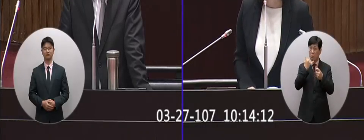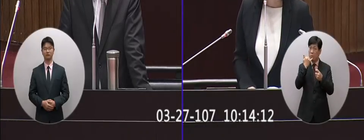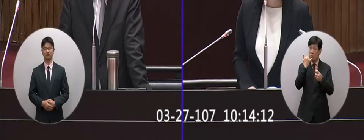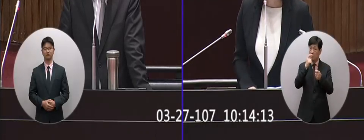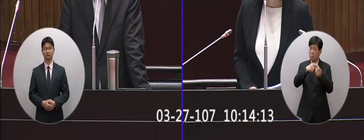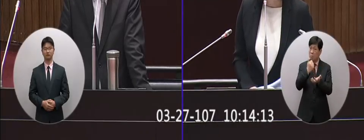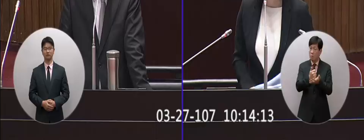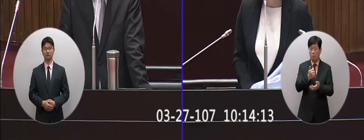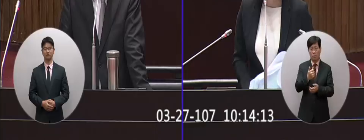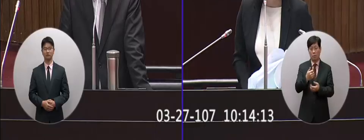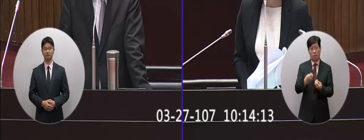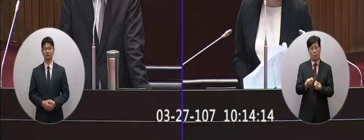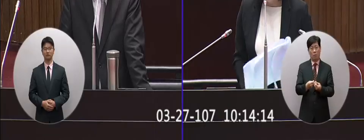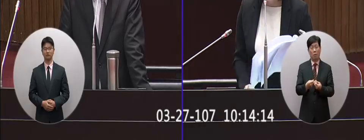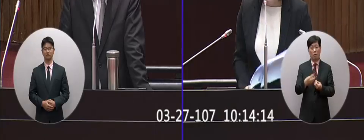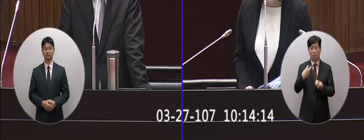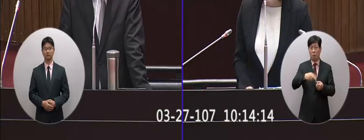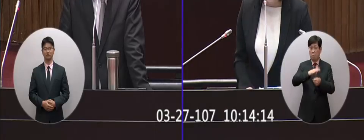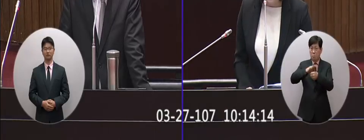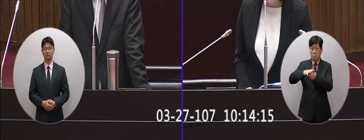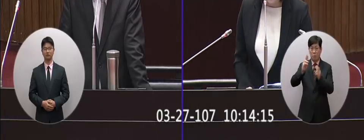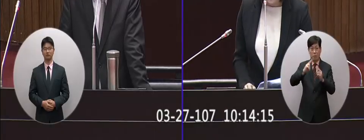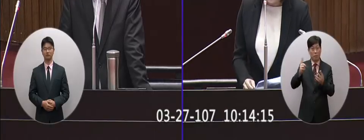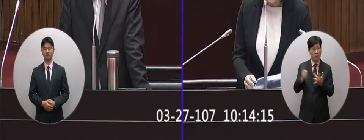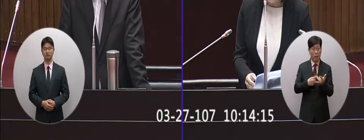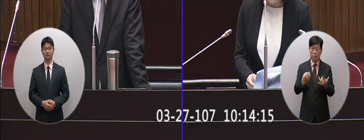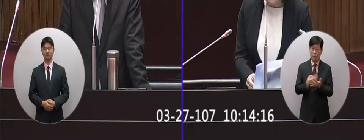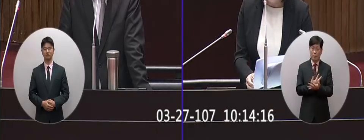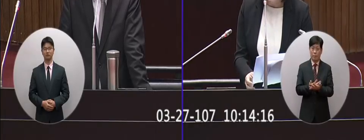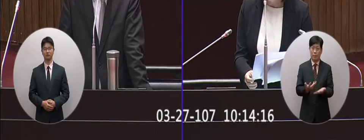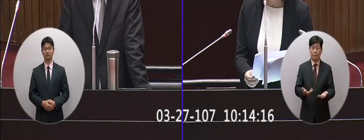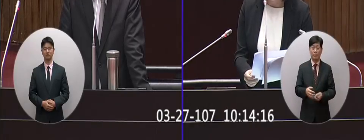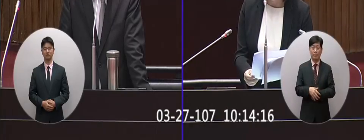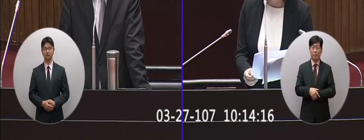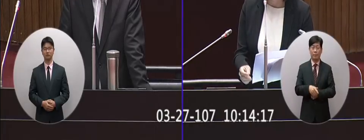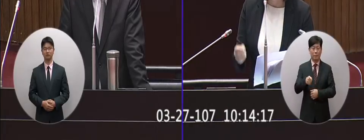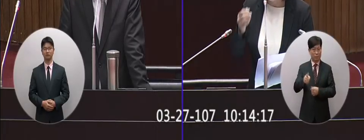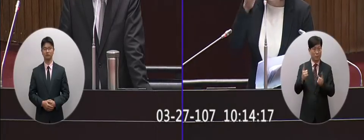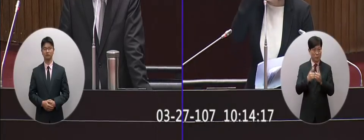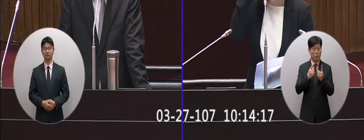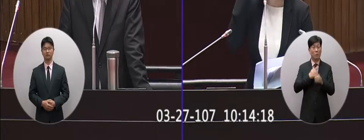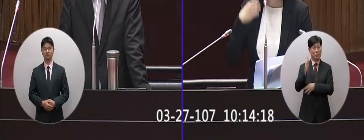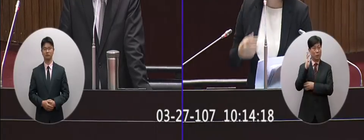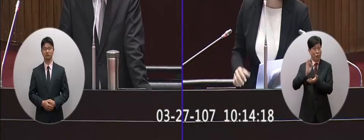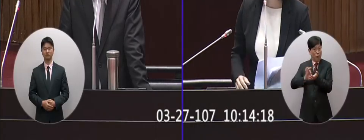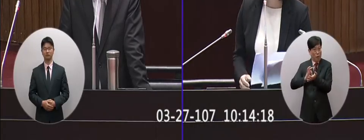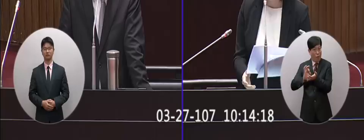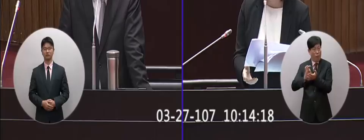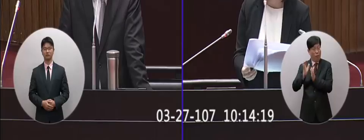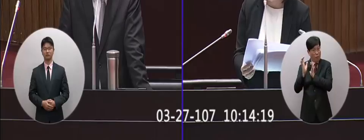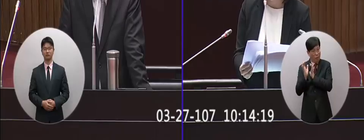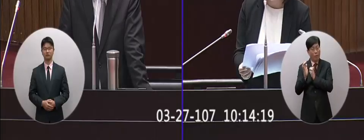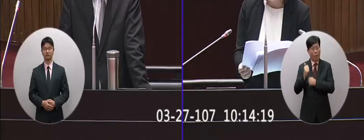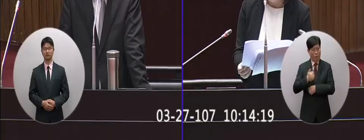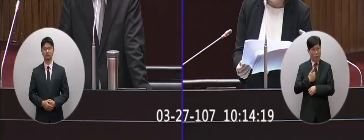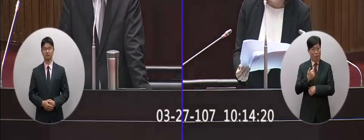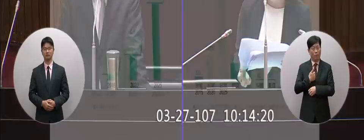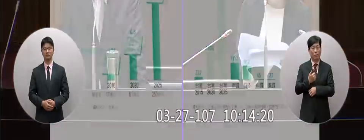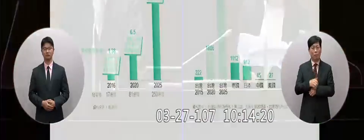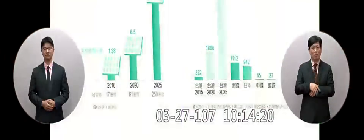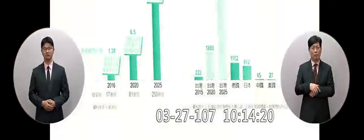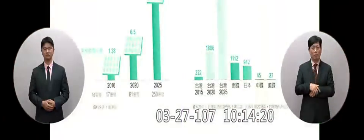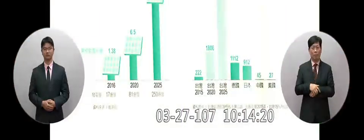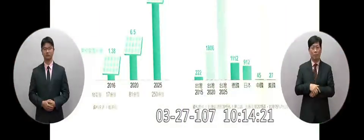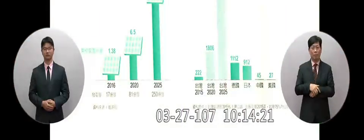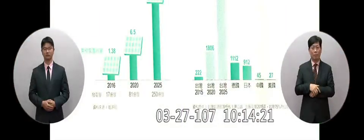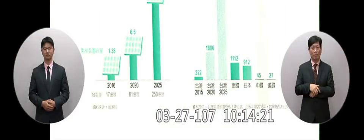么达到？那我们要怎么样弥补这样的电力缺口？所以它对于财政负担是一个非常非常大的